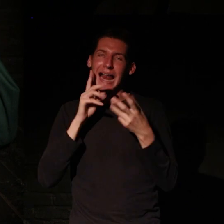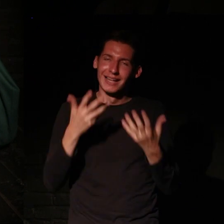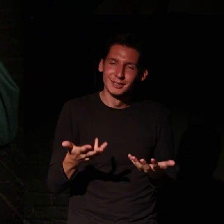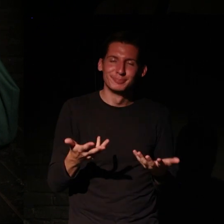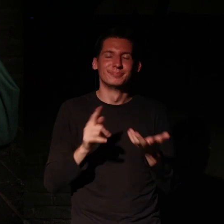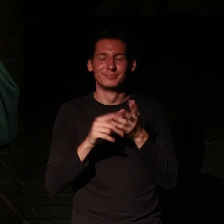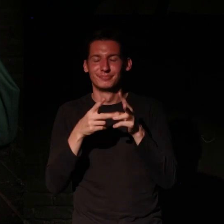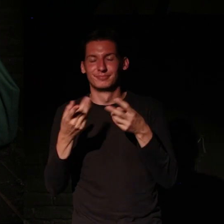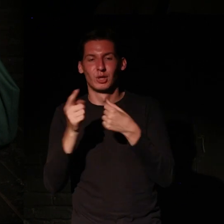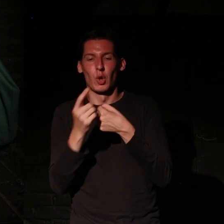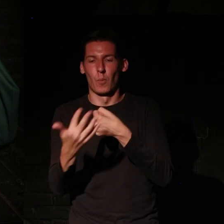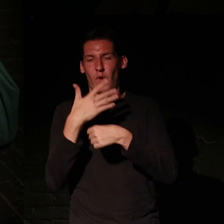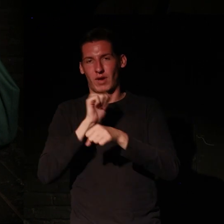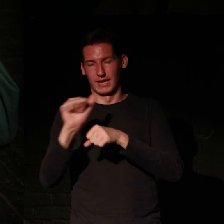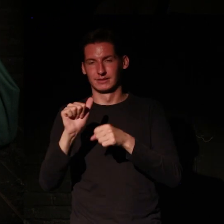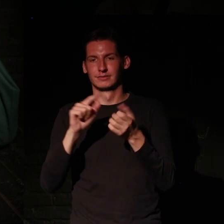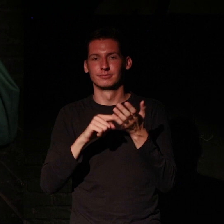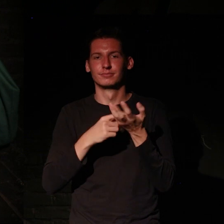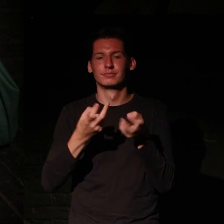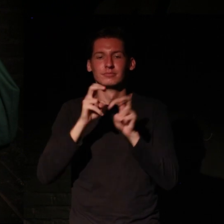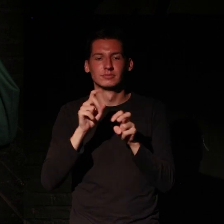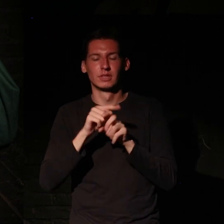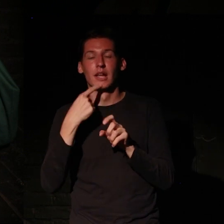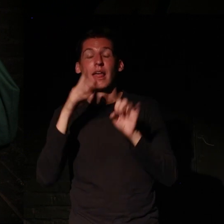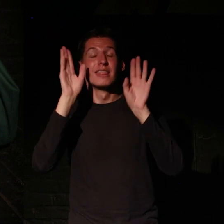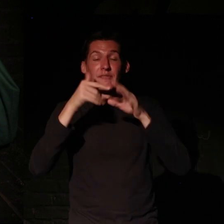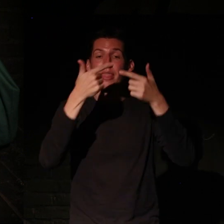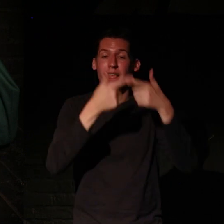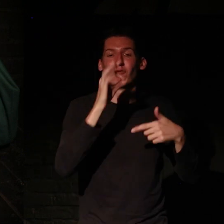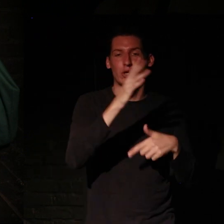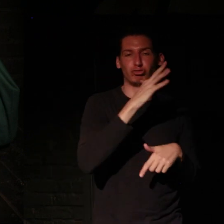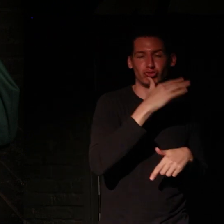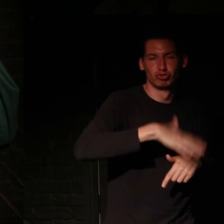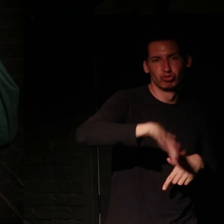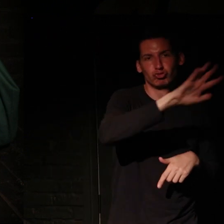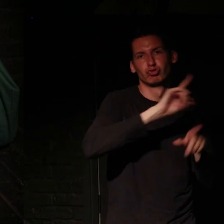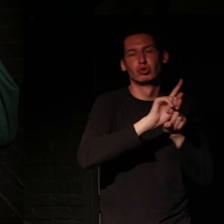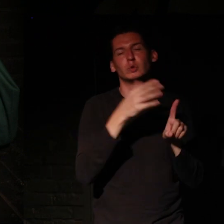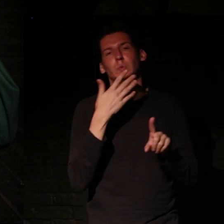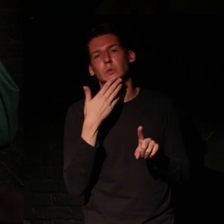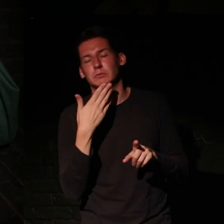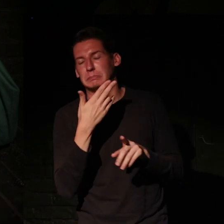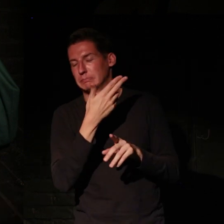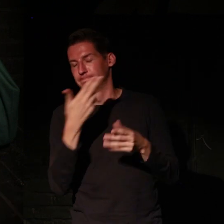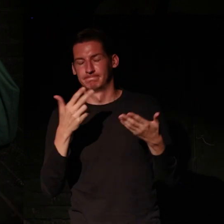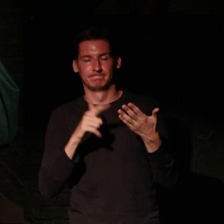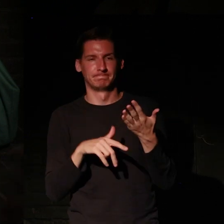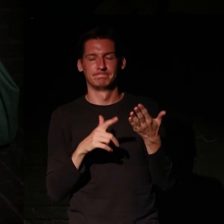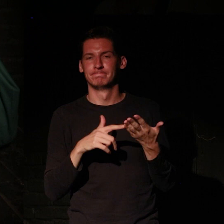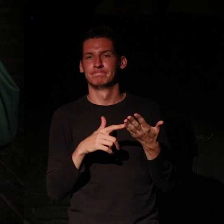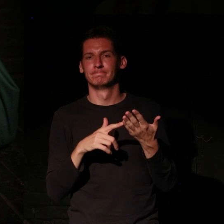jeżeli weźmiemy pod uwagę na przykład teksty hebrajskie, gdzie mówi się